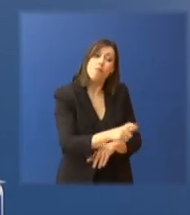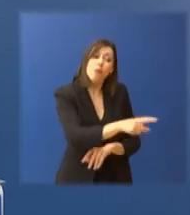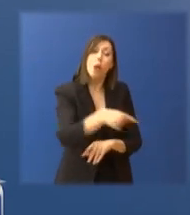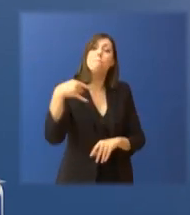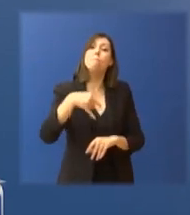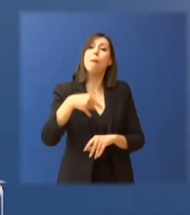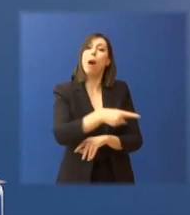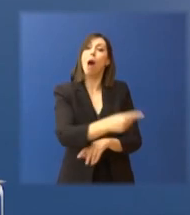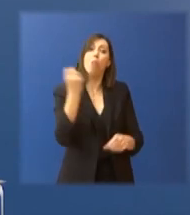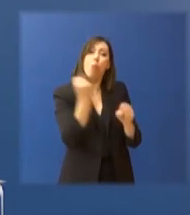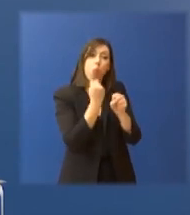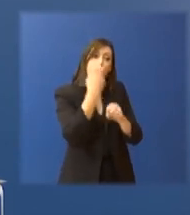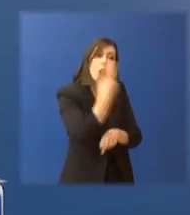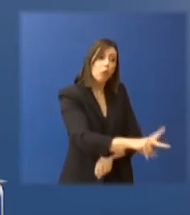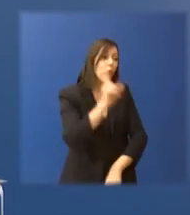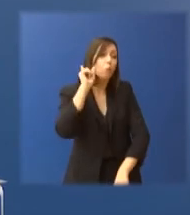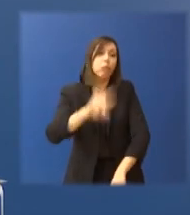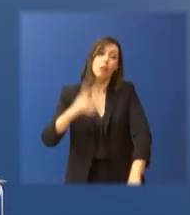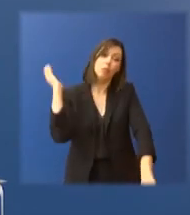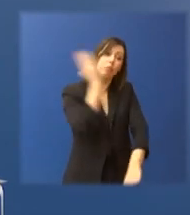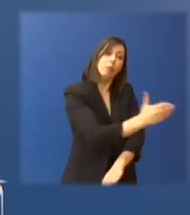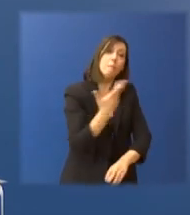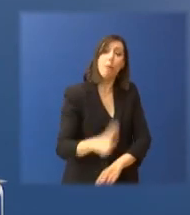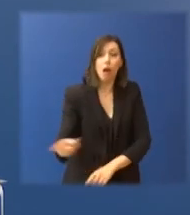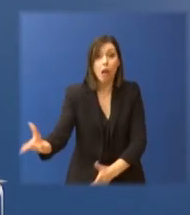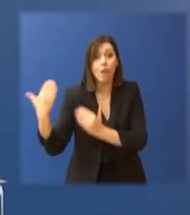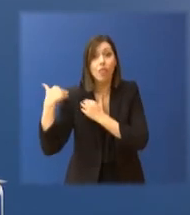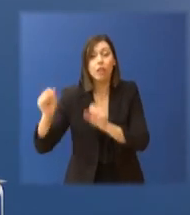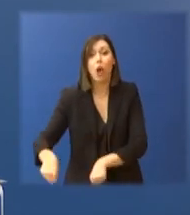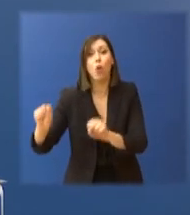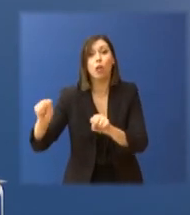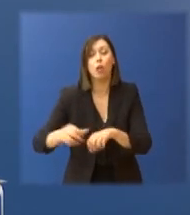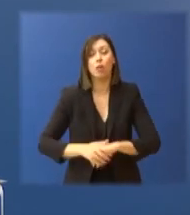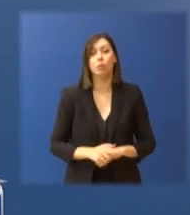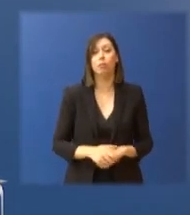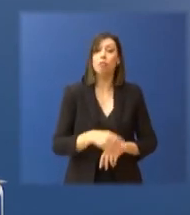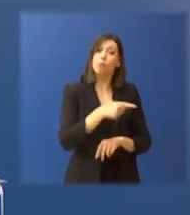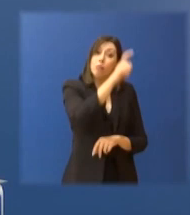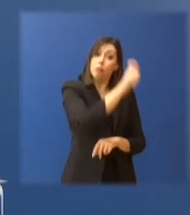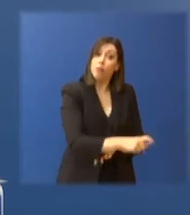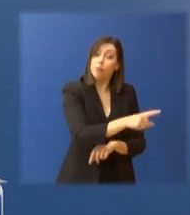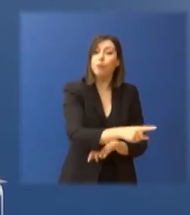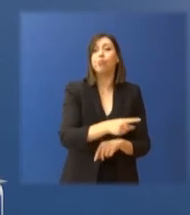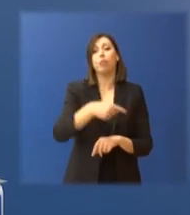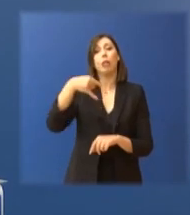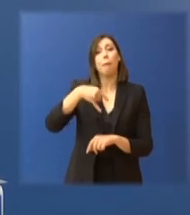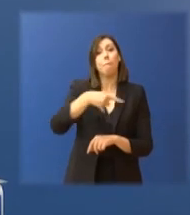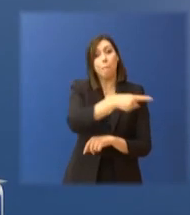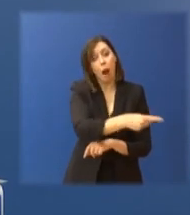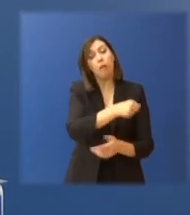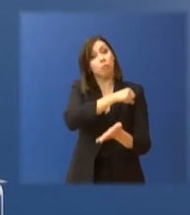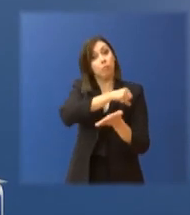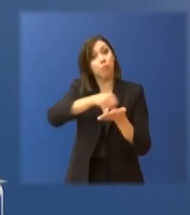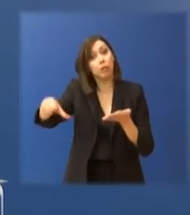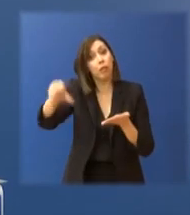συνεργάτη για παράβαση καθήκοντος? Θα αποσύρει ο κύριος Τσίπρας από τα ψηφοδέλτια και θα διαγράψει από το ΣΥΡΙΖΑ τον